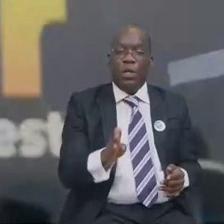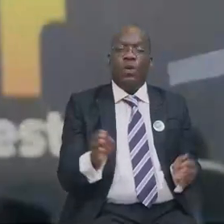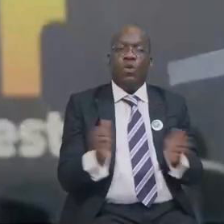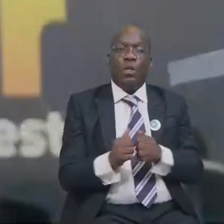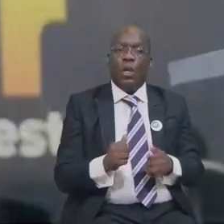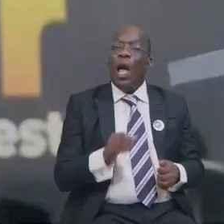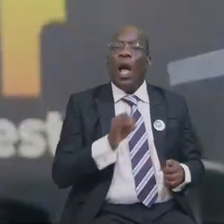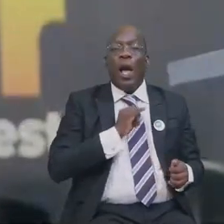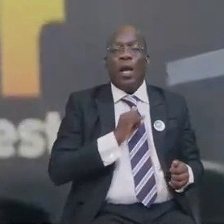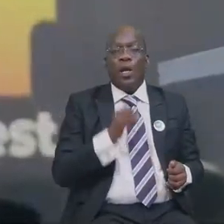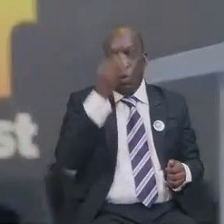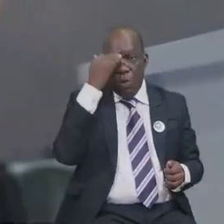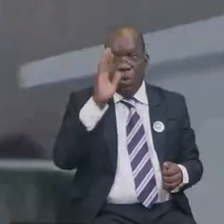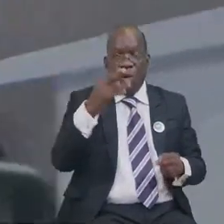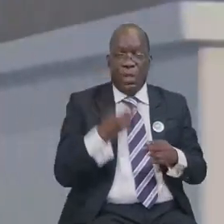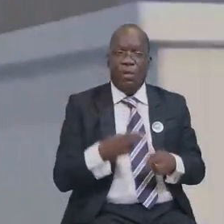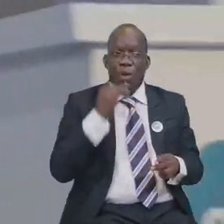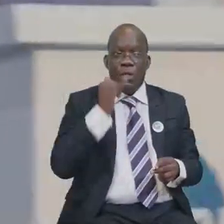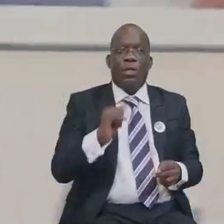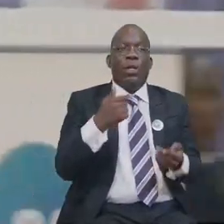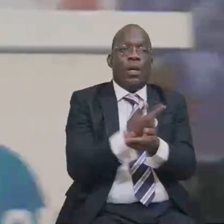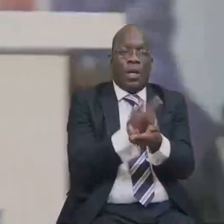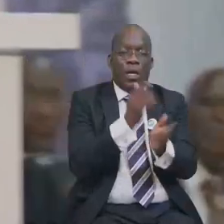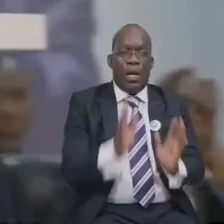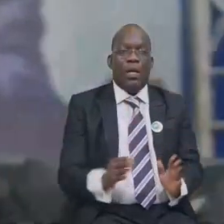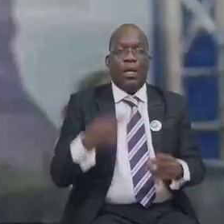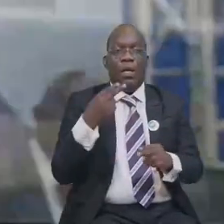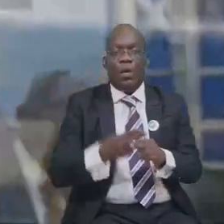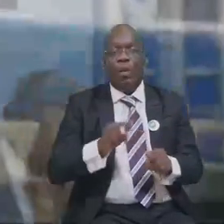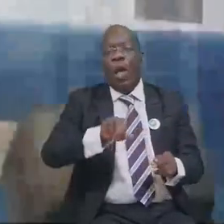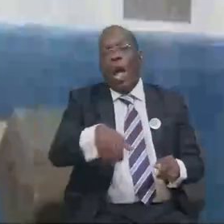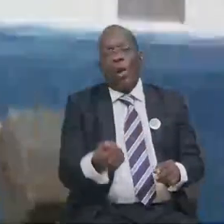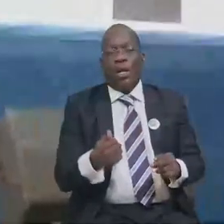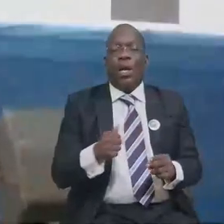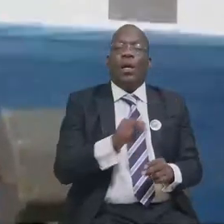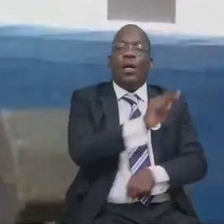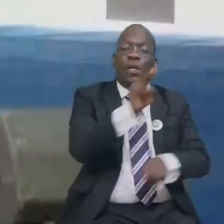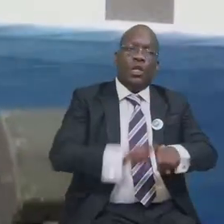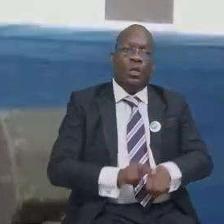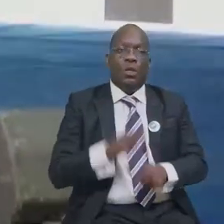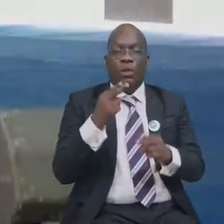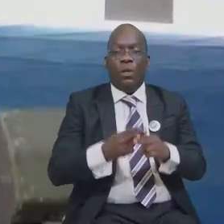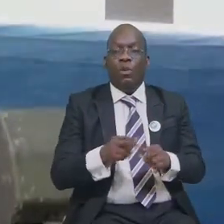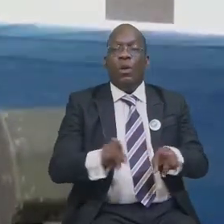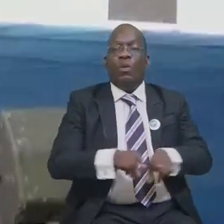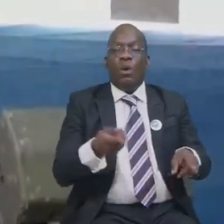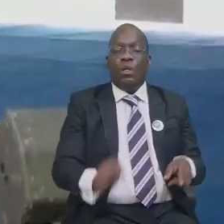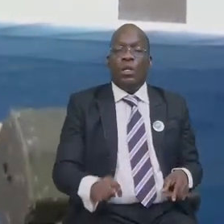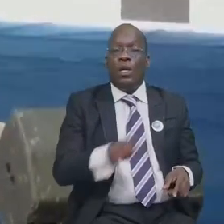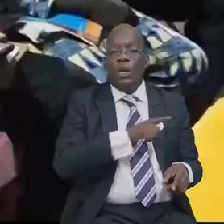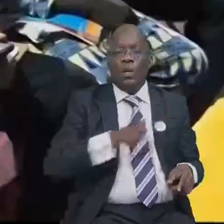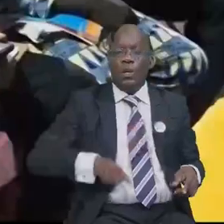Je connais ton nom, c'est le nom ghanéen, ou le nom de... Mais aujourd'hui, le Seigneur vous donne le nom de